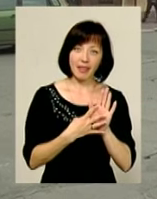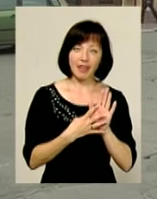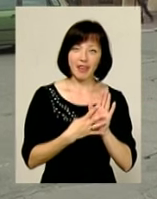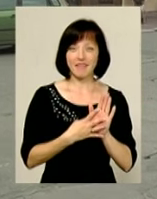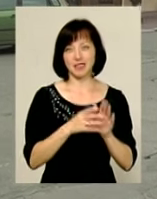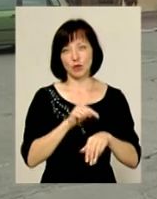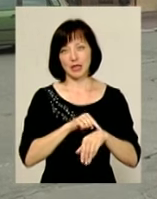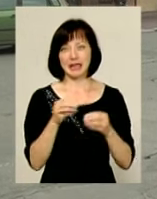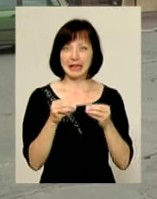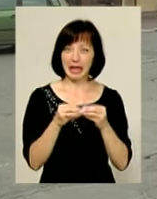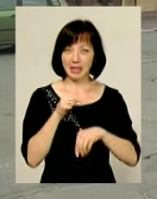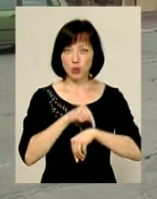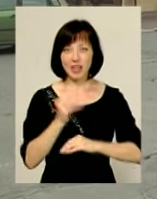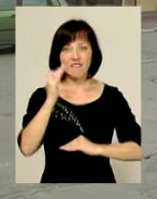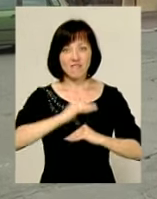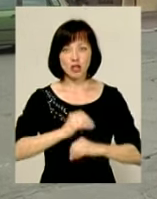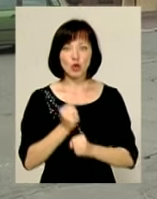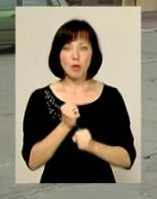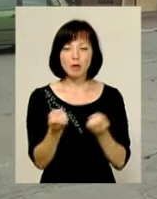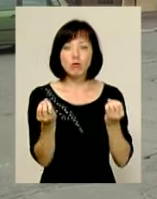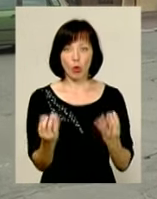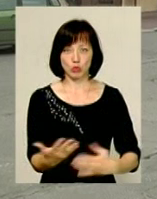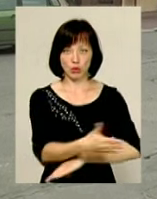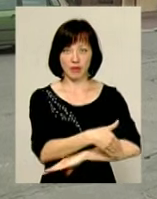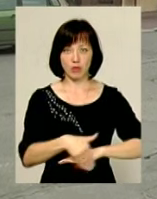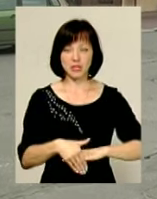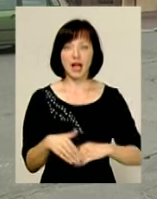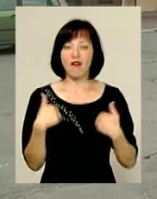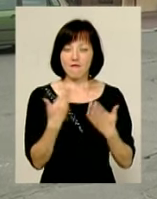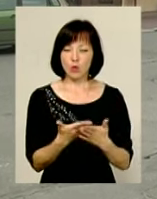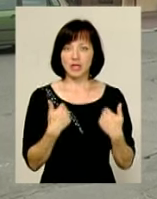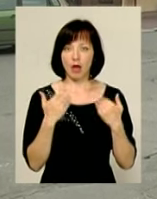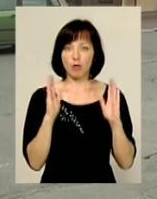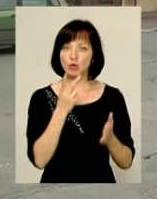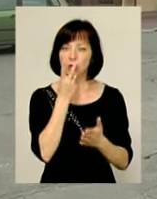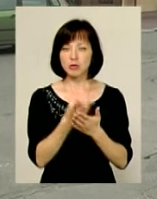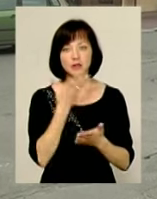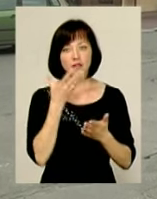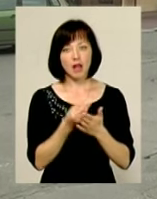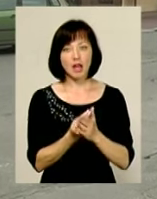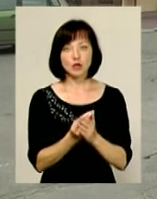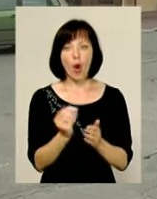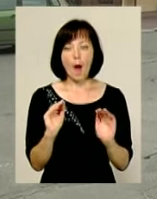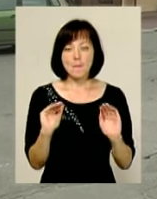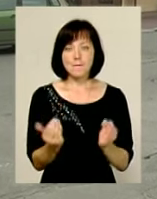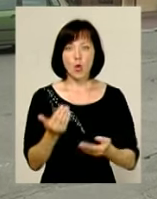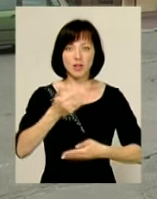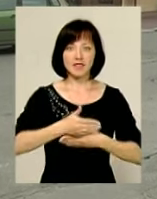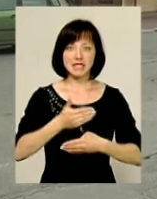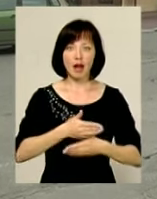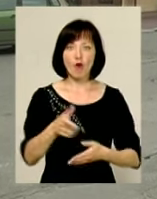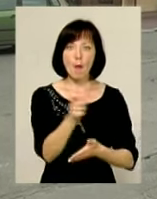в 910 вечора і робити це просто небо. І от я буду демонструвати свою власну моновиставу Поети і